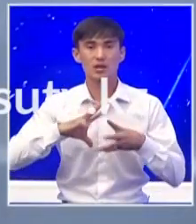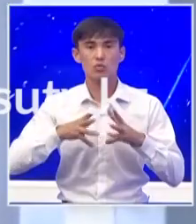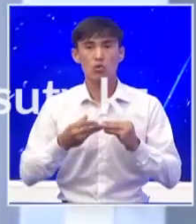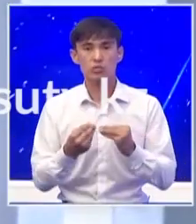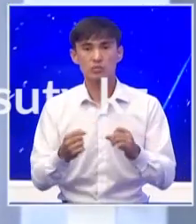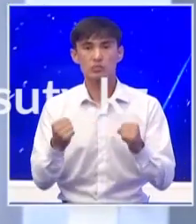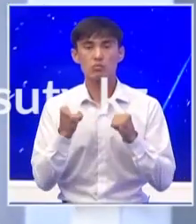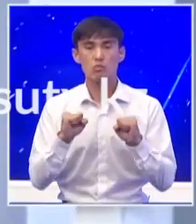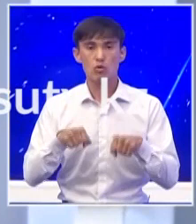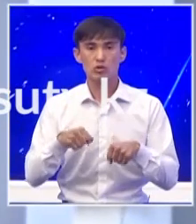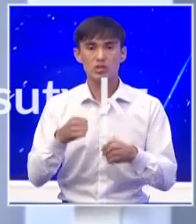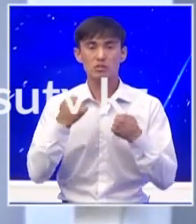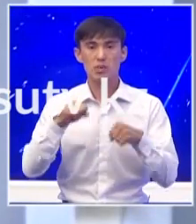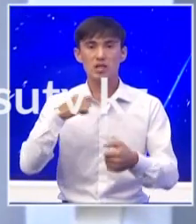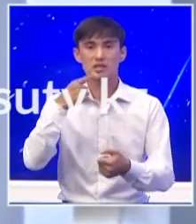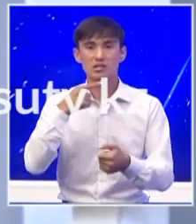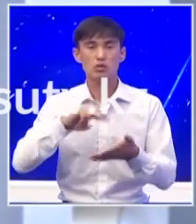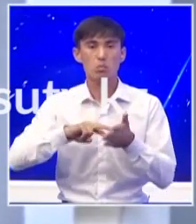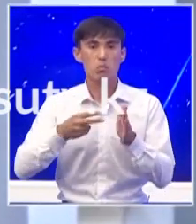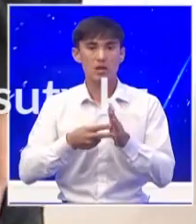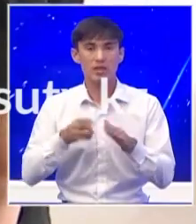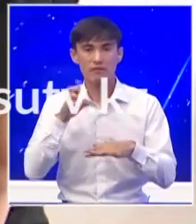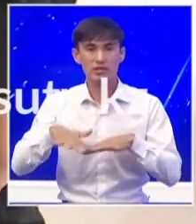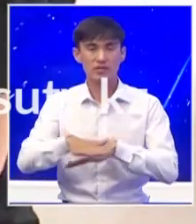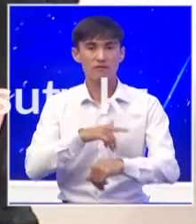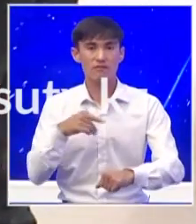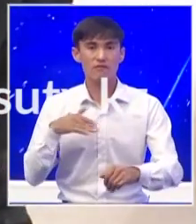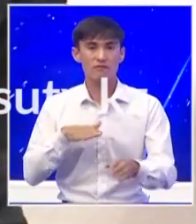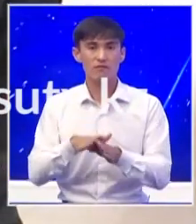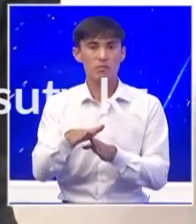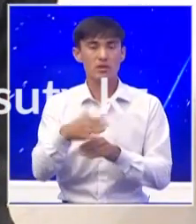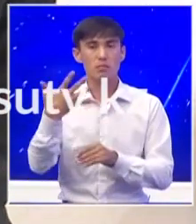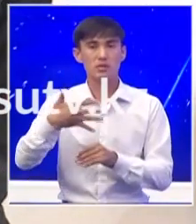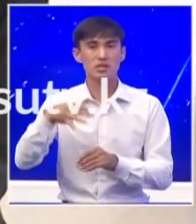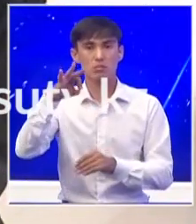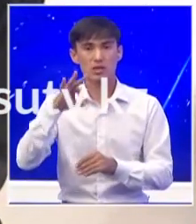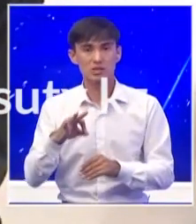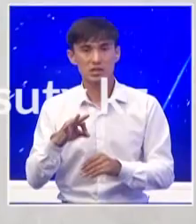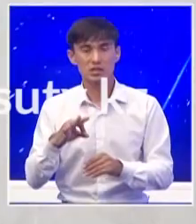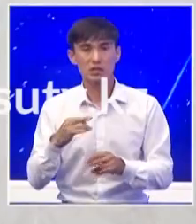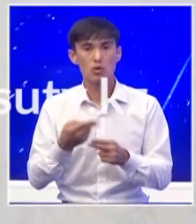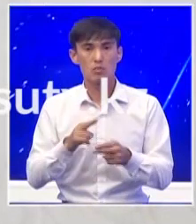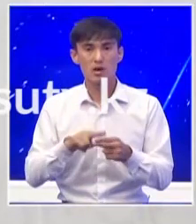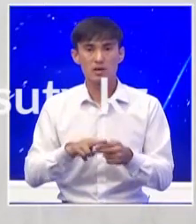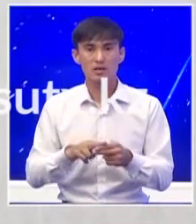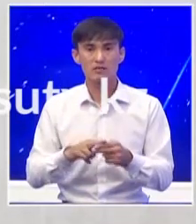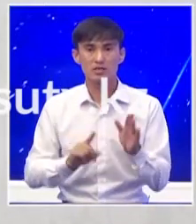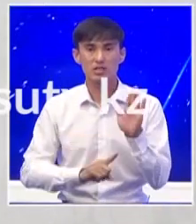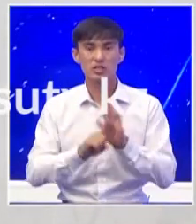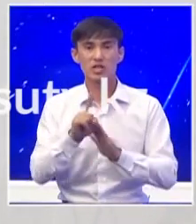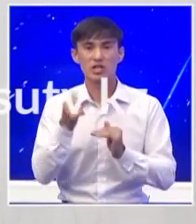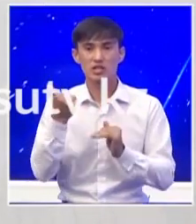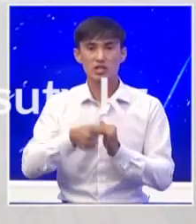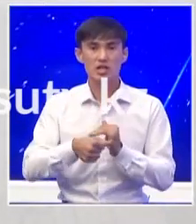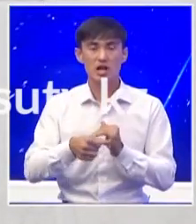можно смело сказать, что план по вакцинации населения выполнен почти на 50%. Кроме того, только с начала недели от